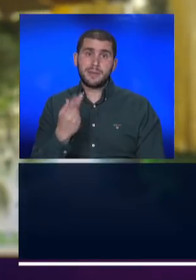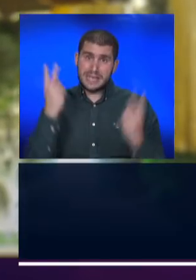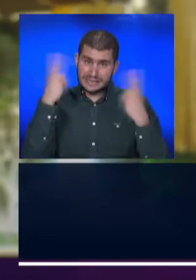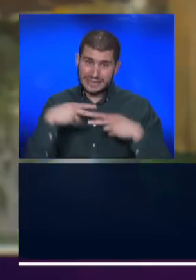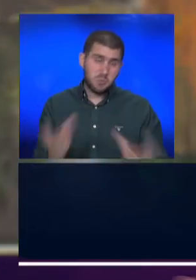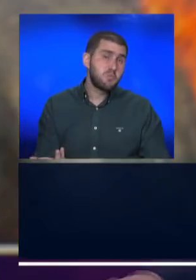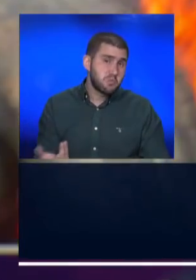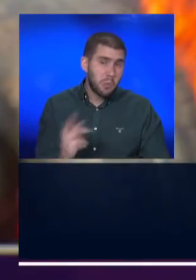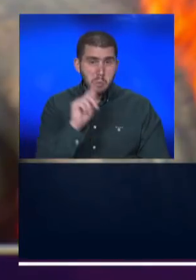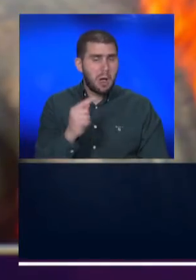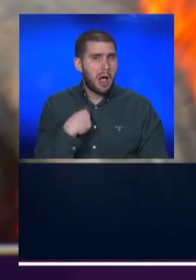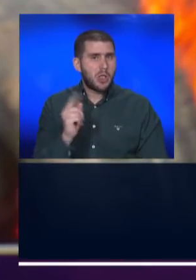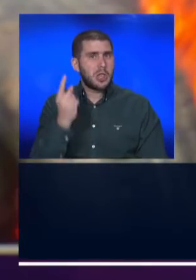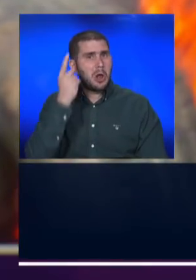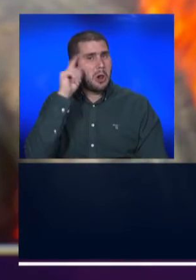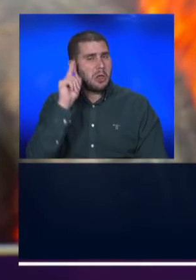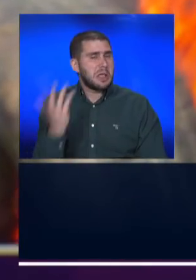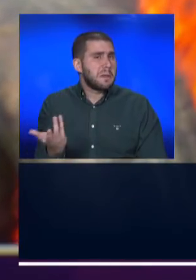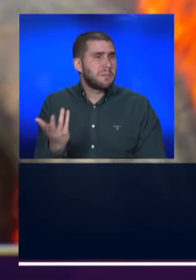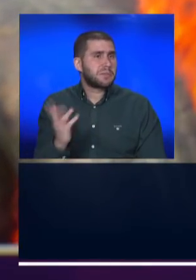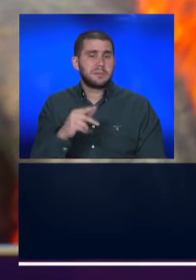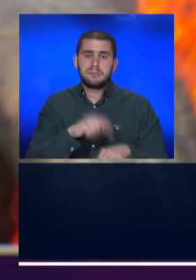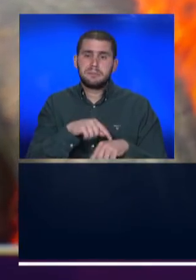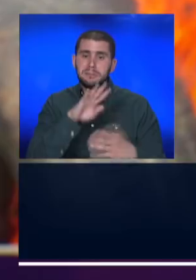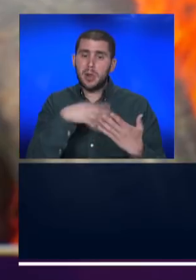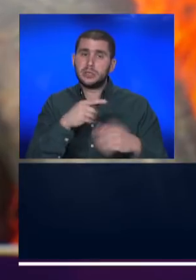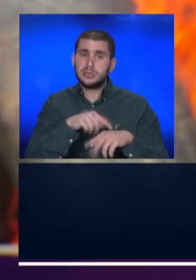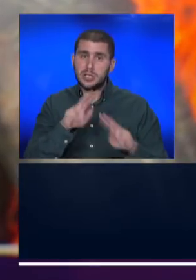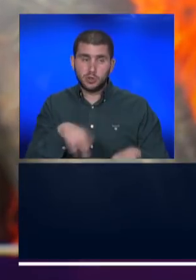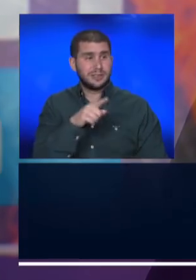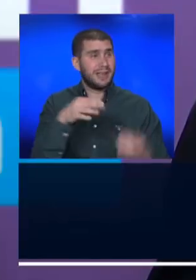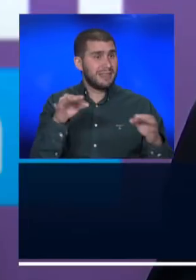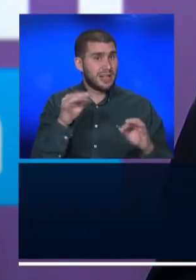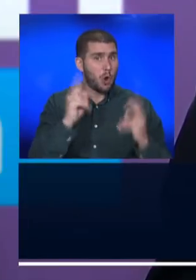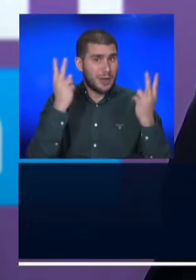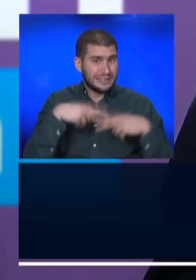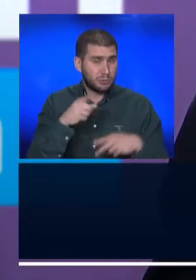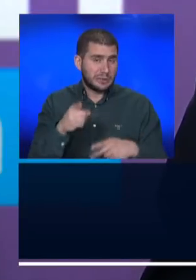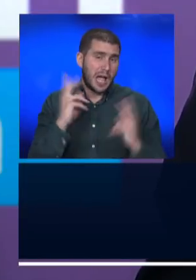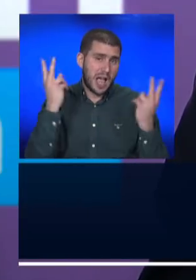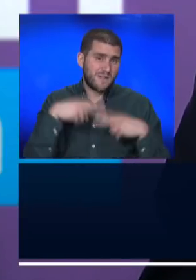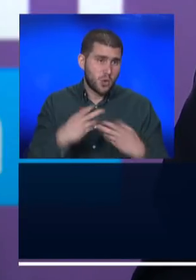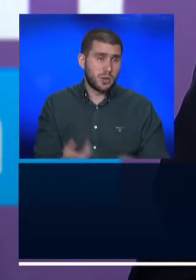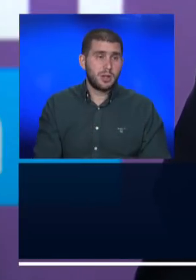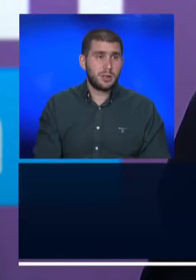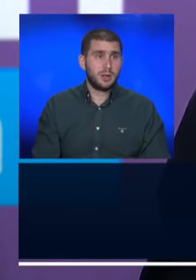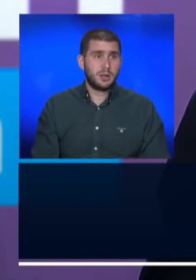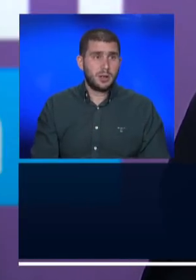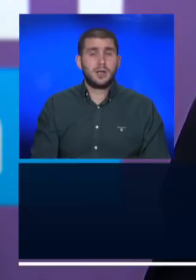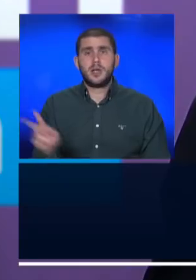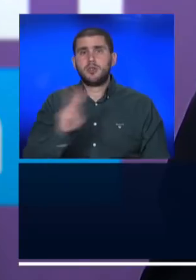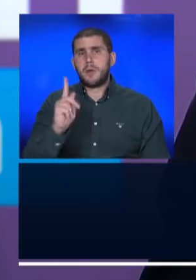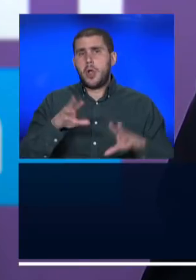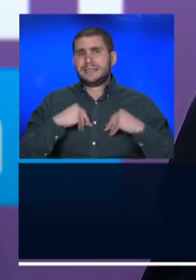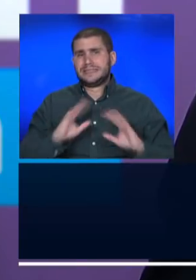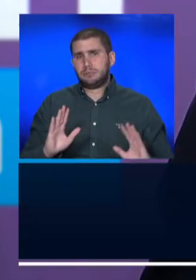מעריך שבלוח הזמנים שקיים פה כרגע זה משהו כזה. זה נייר שלא הסכימו עליו, זה הבנות... אמרתי, יש נייר שהצדדים לא הסכימו עליו. הבנתי, הבנתי. אוקיי, אז